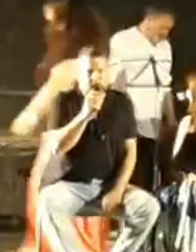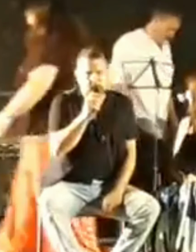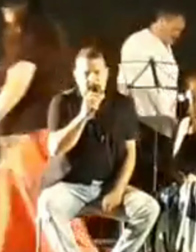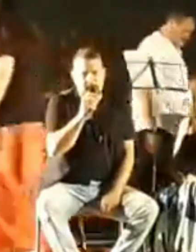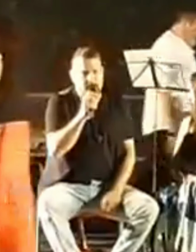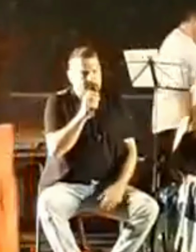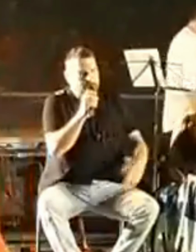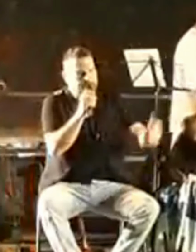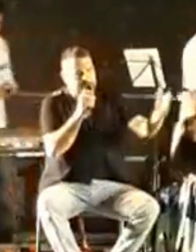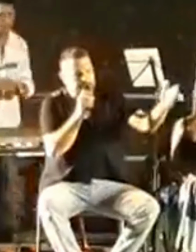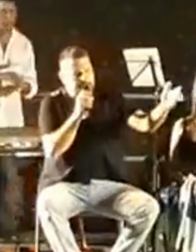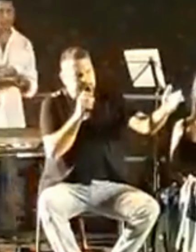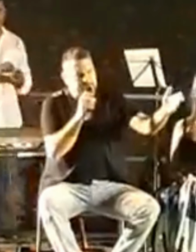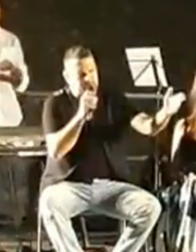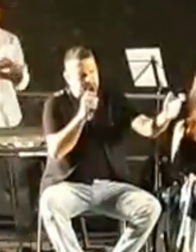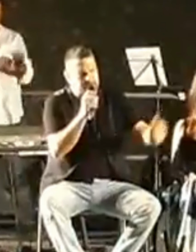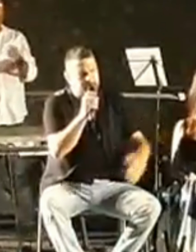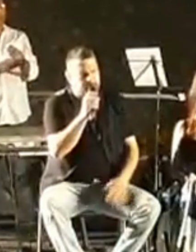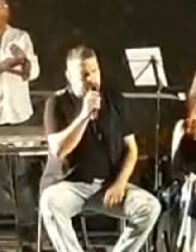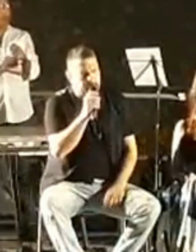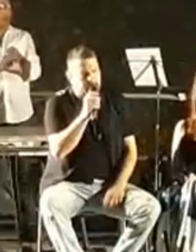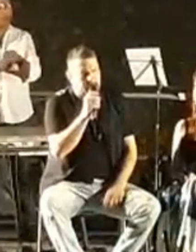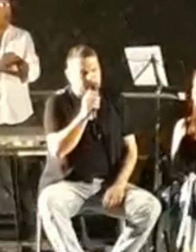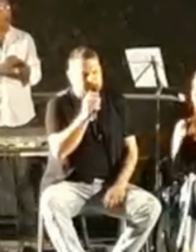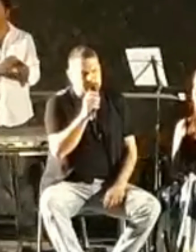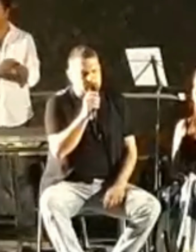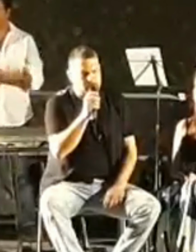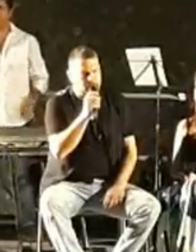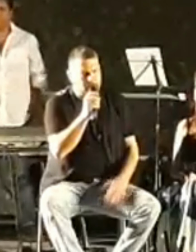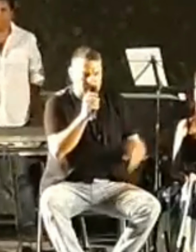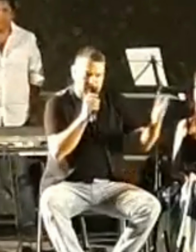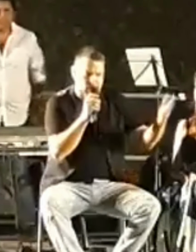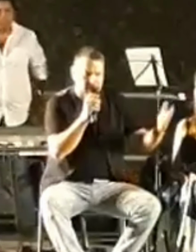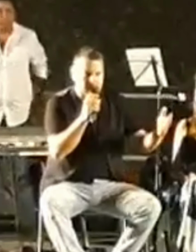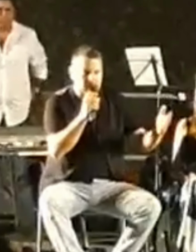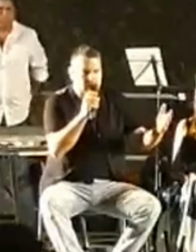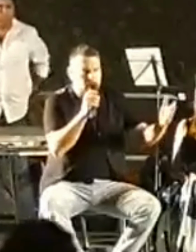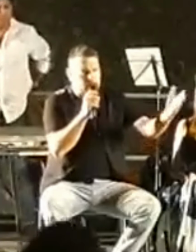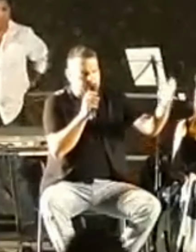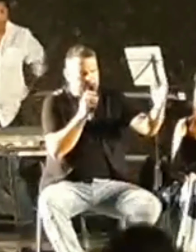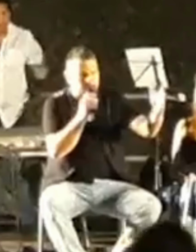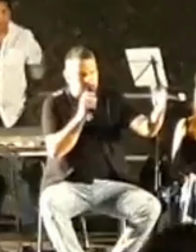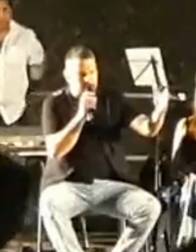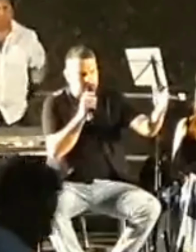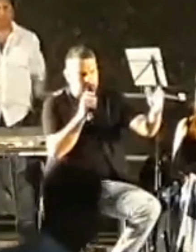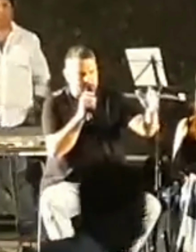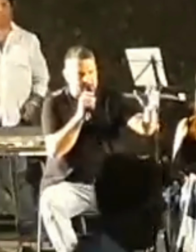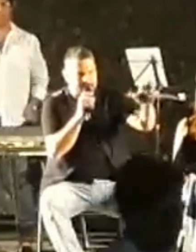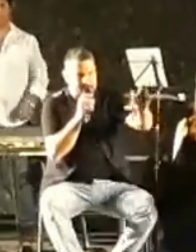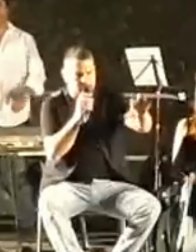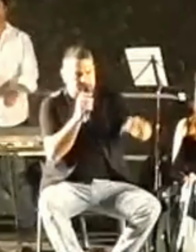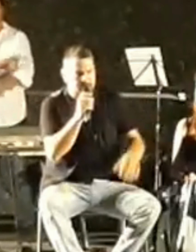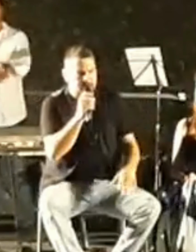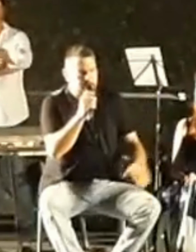devo dire, attraverso Nicola Santoro, lo ringrazio di cuore, ho capito tante cose,